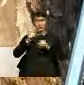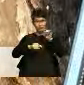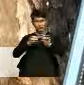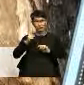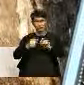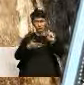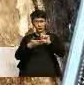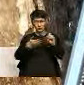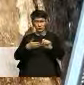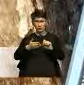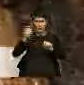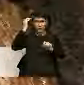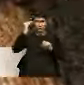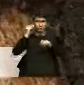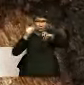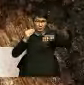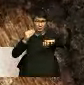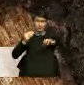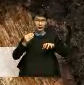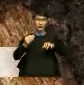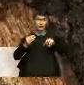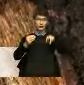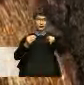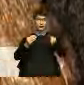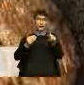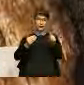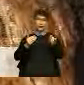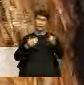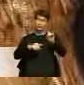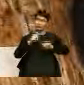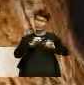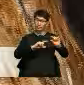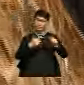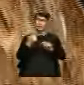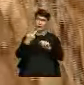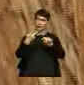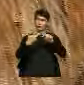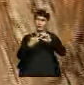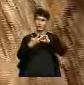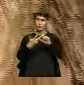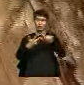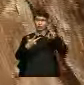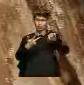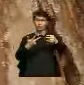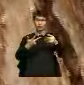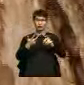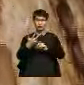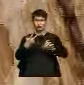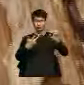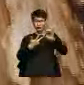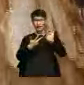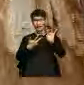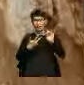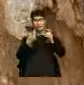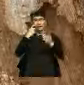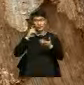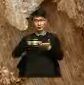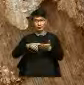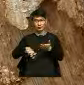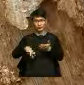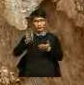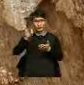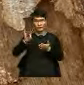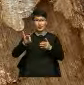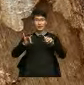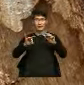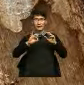기록된 식물은 우리나라에서는 서어나무 등 7종인데 졸참나무에서 확인된 건 처음입니다.